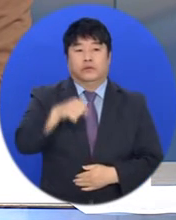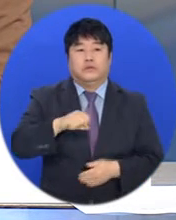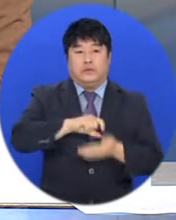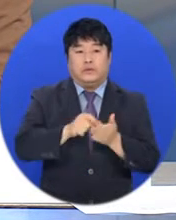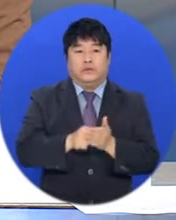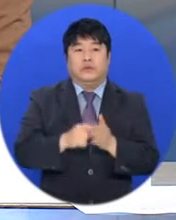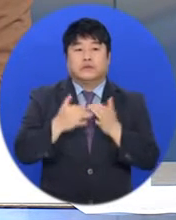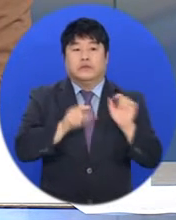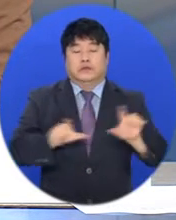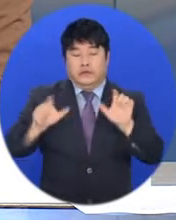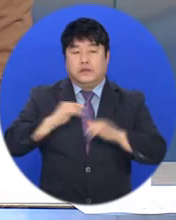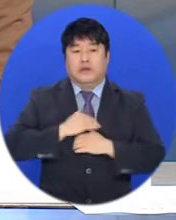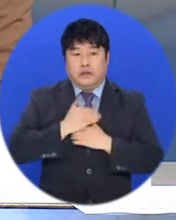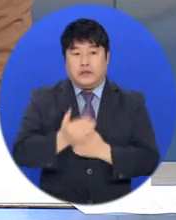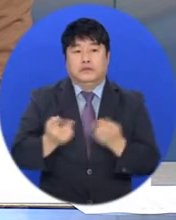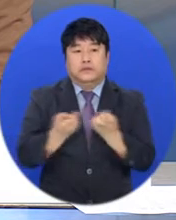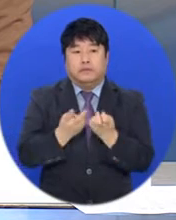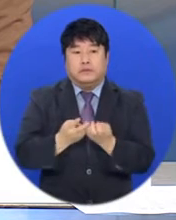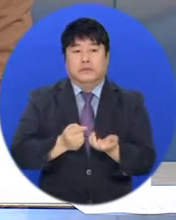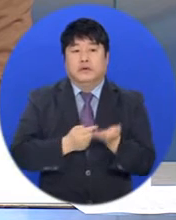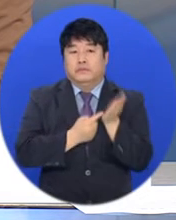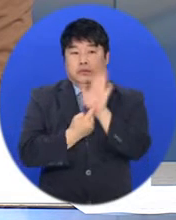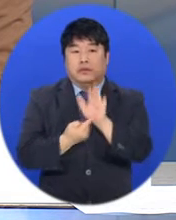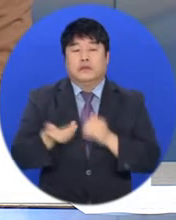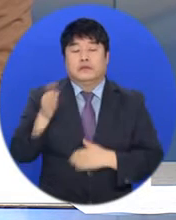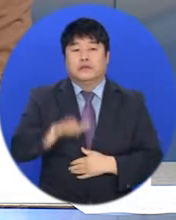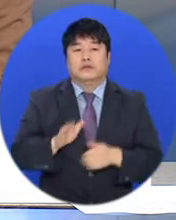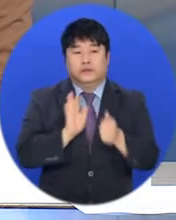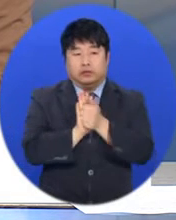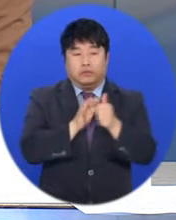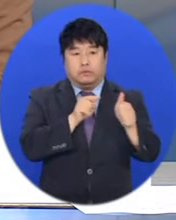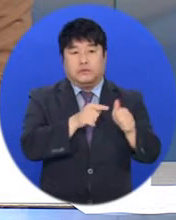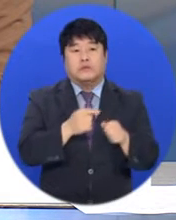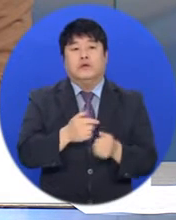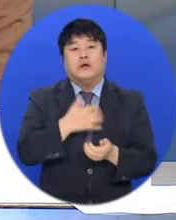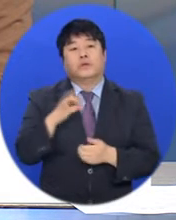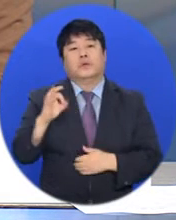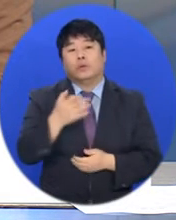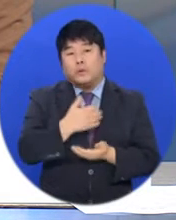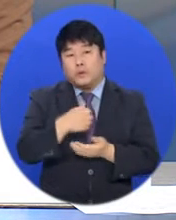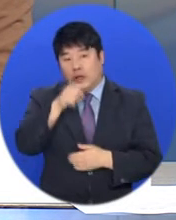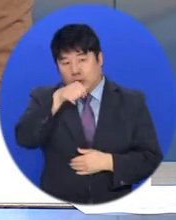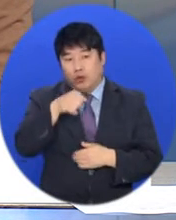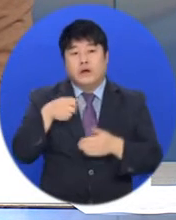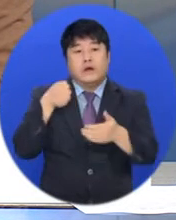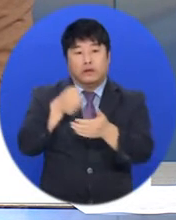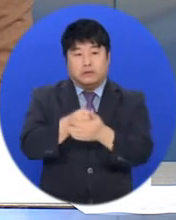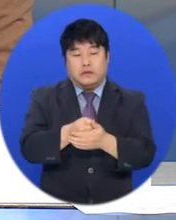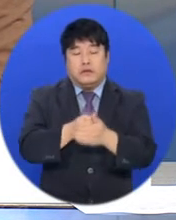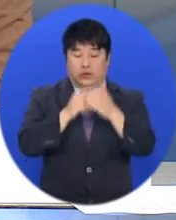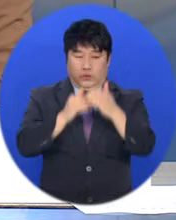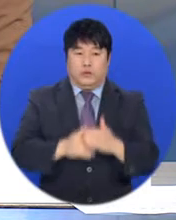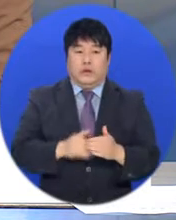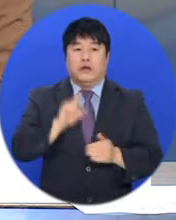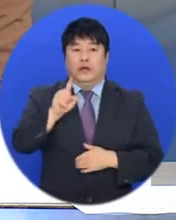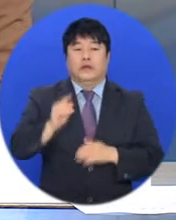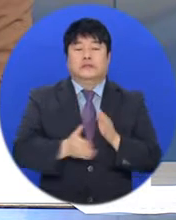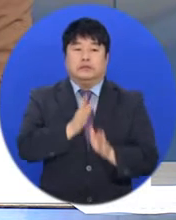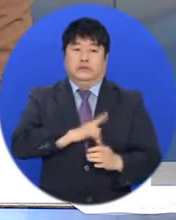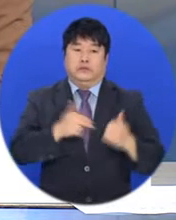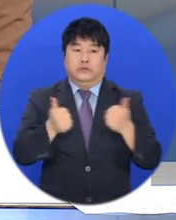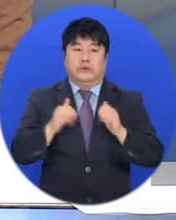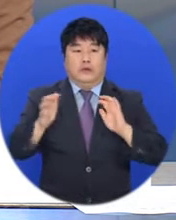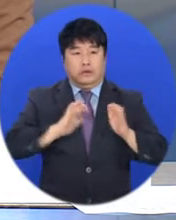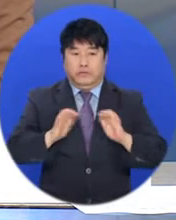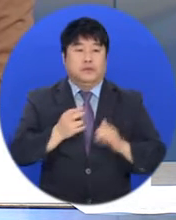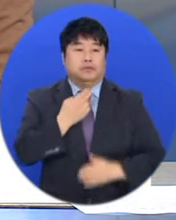규모의 민생 안정 대책을 내놨습니다. 그런데 지원 대상과 규모를 결정하는 과정에서 단 한 차례도 시의회와